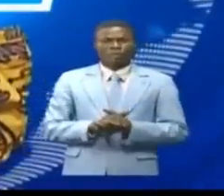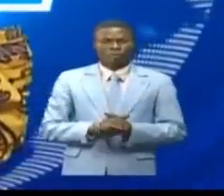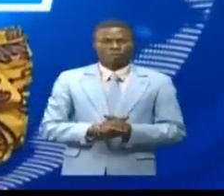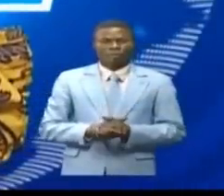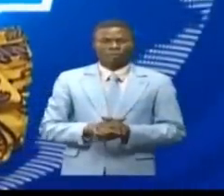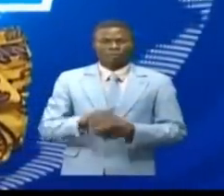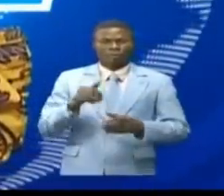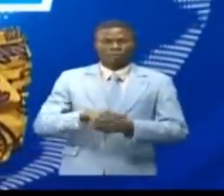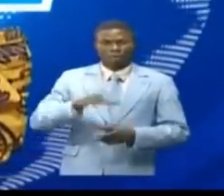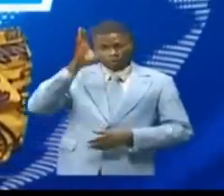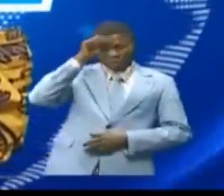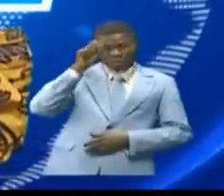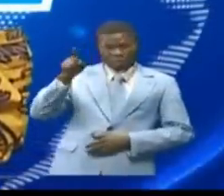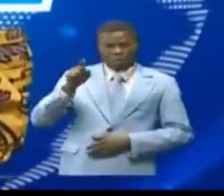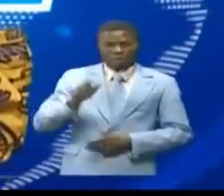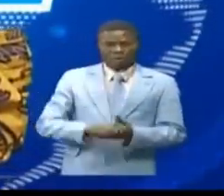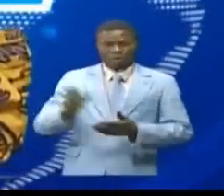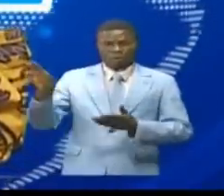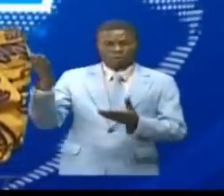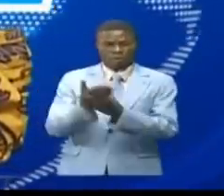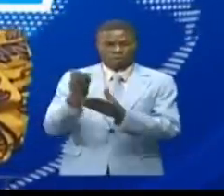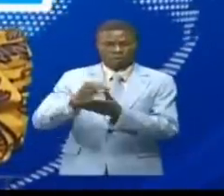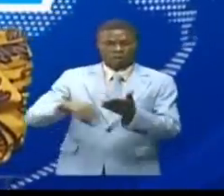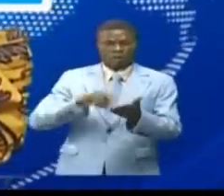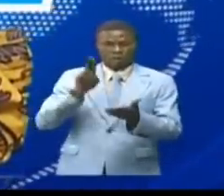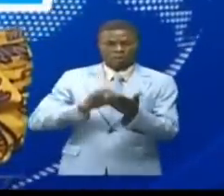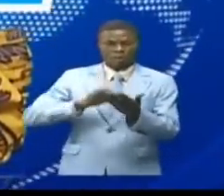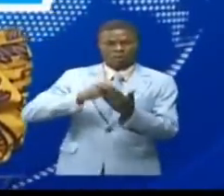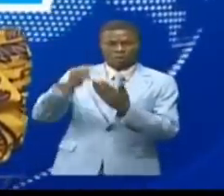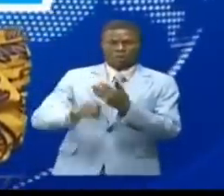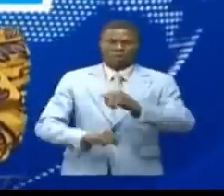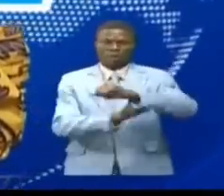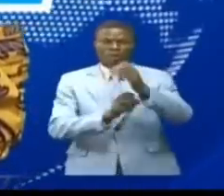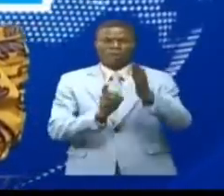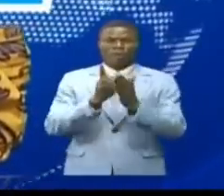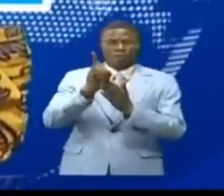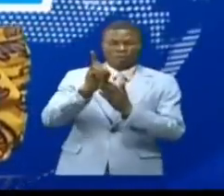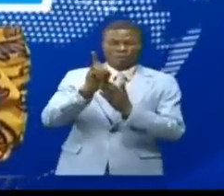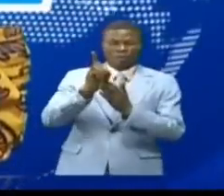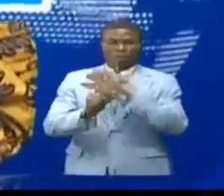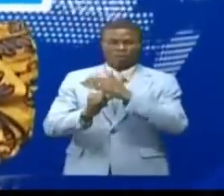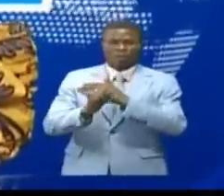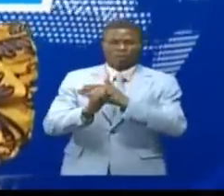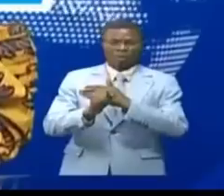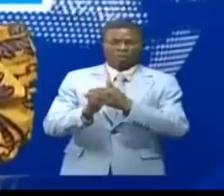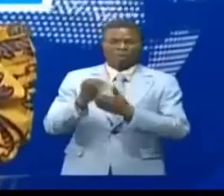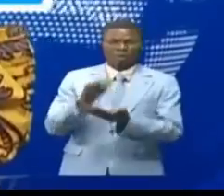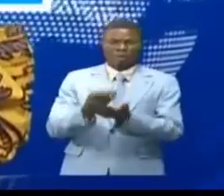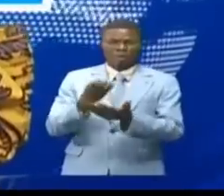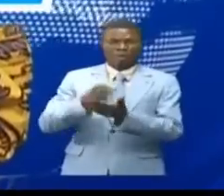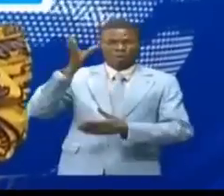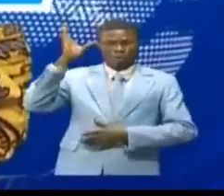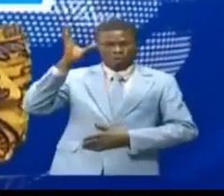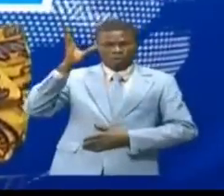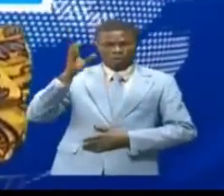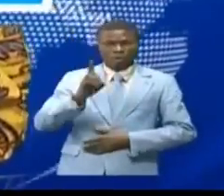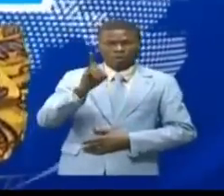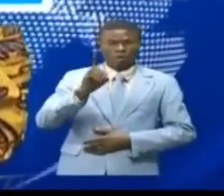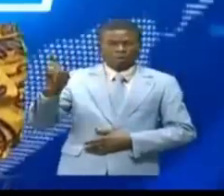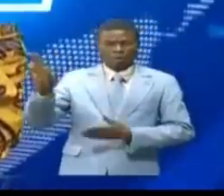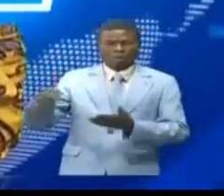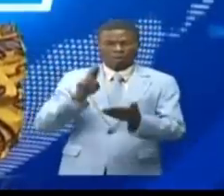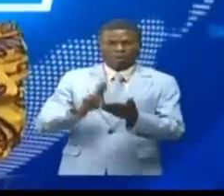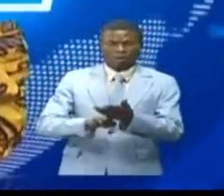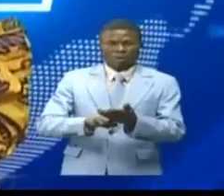Restons dans les Kwilu. Un protocole d'exécution du projet d'appui au développement intégré de l'économie rurale vient d'être signé entre